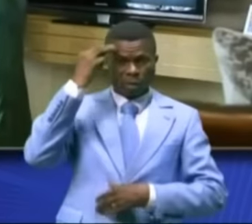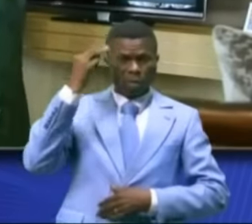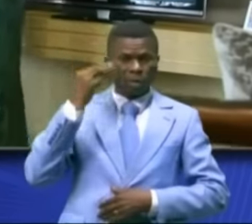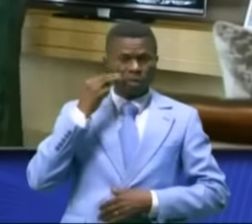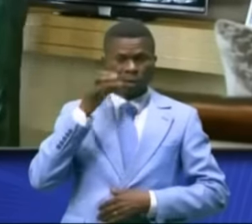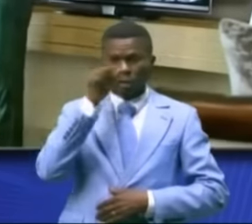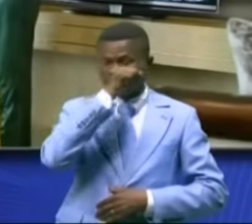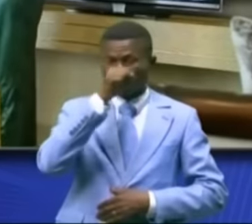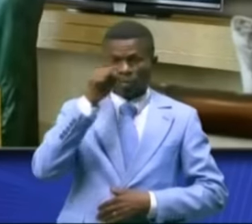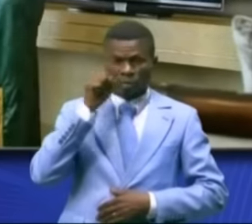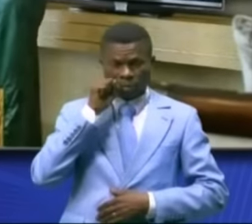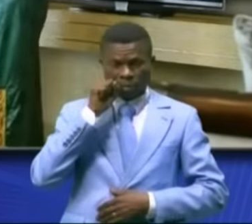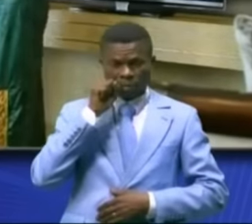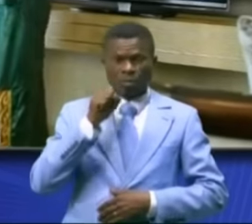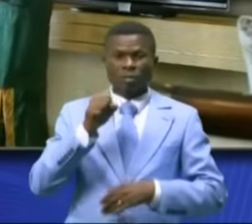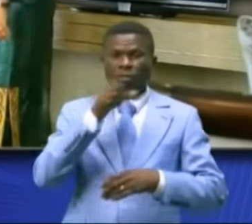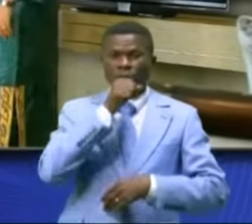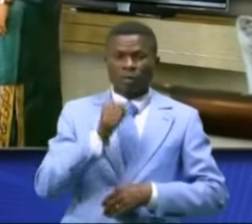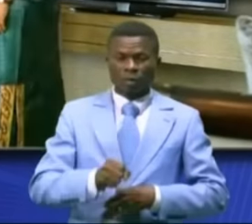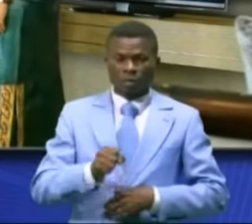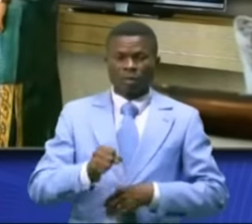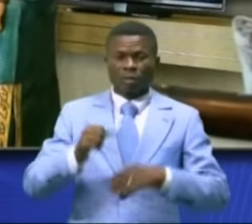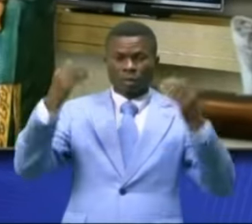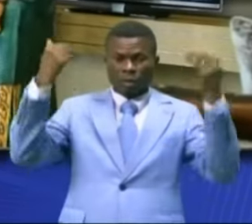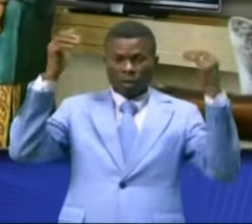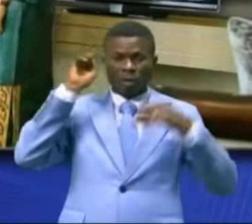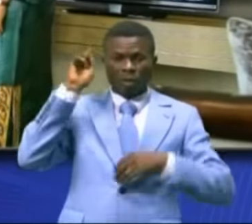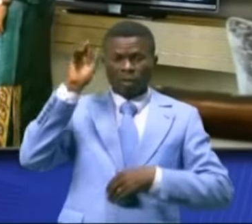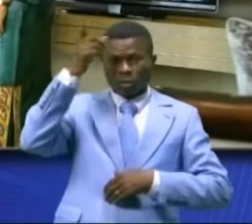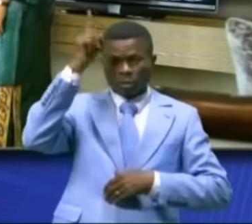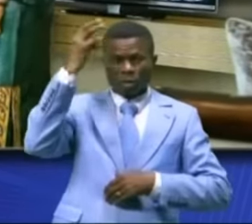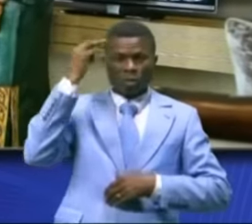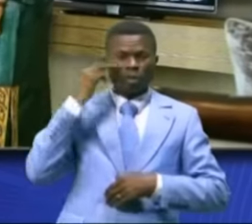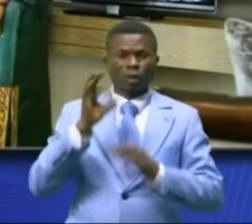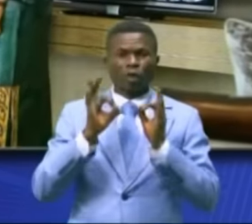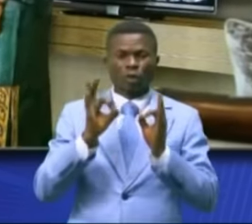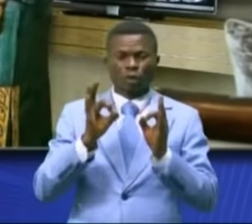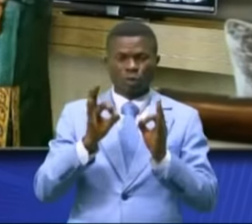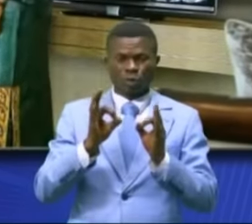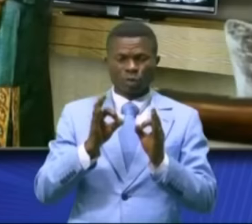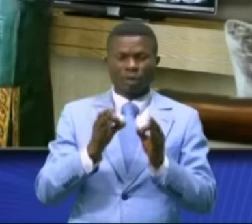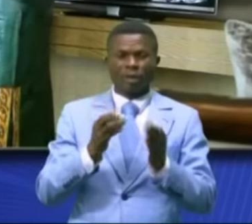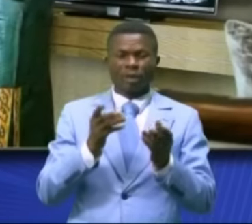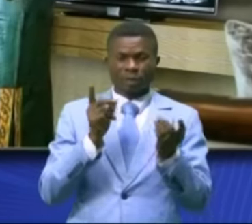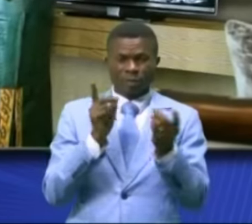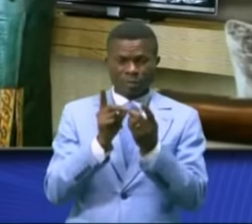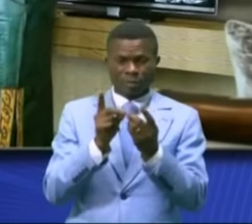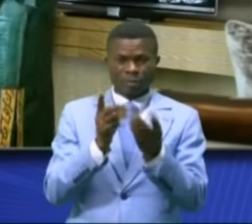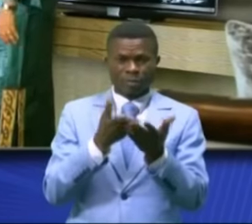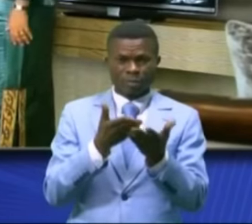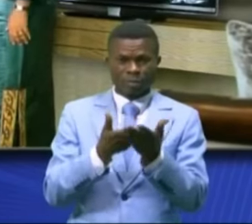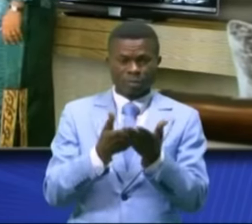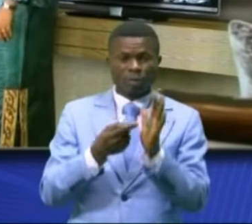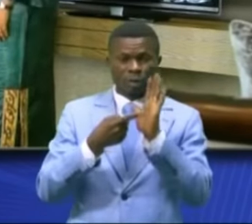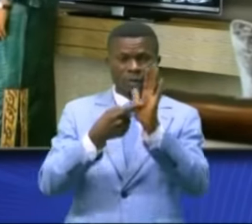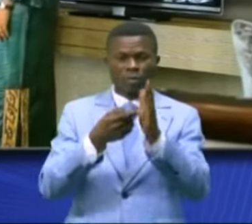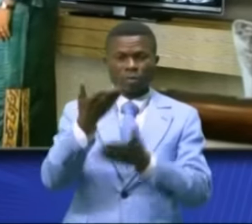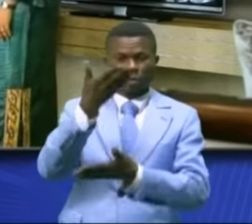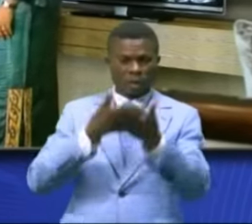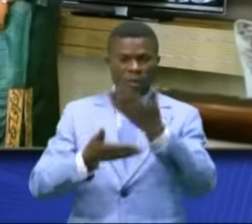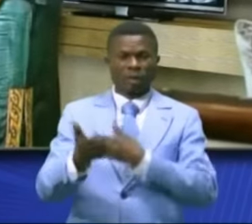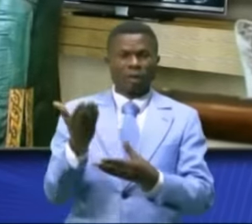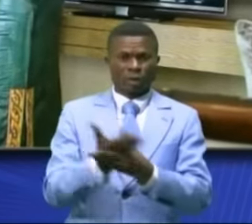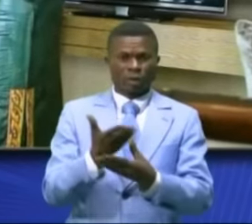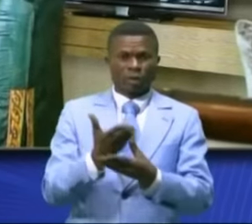ministre sortant Samalou Koundé et la nouvelle chef de l'exécutif central Judith Suminwa. Ceci présage déjà la remise reprise